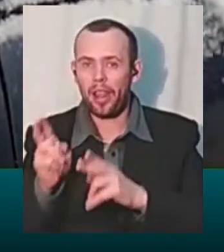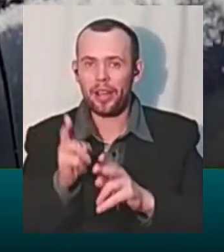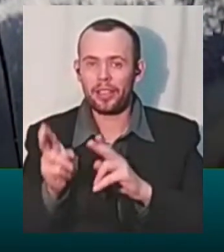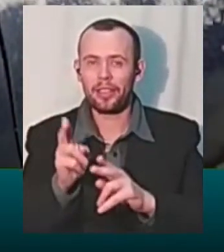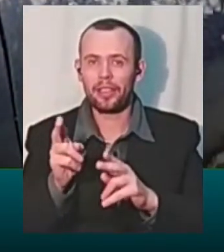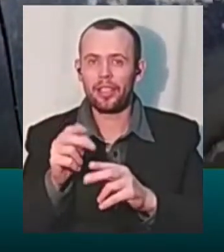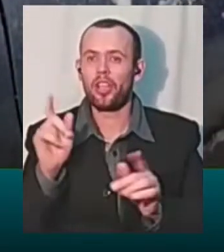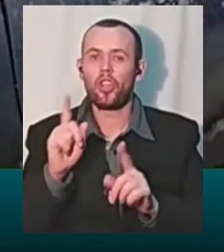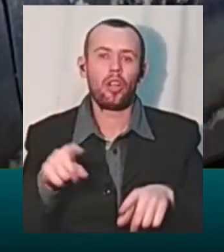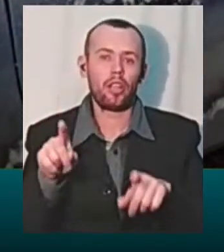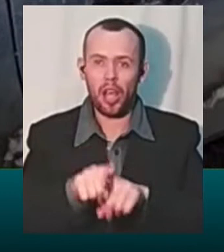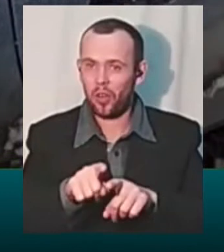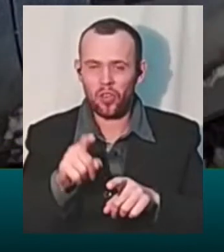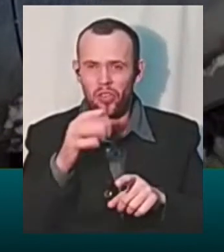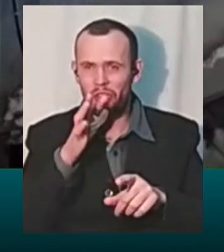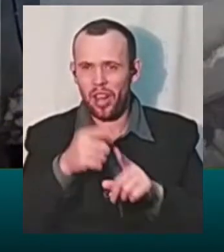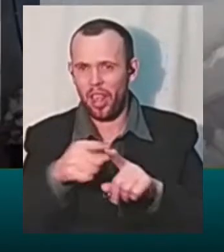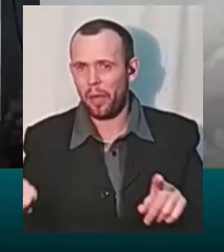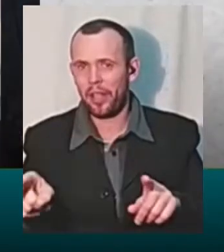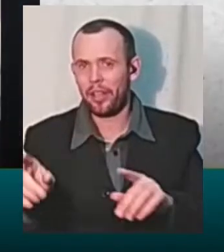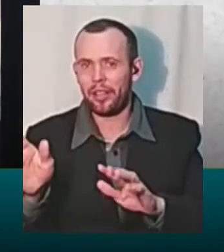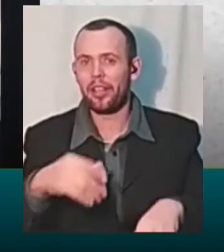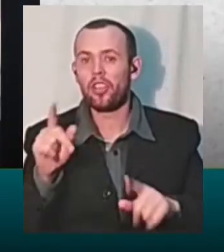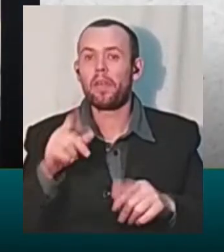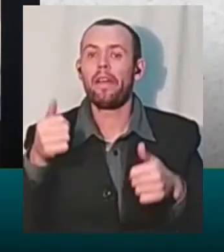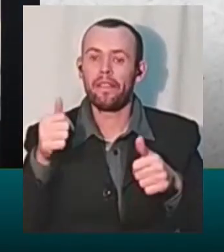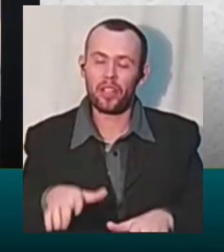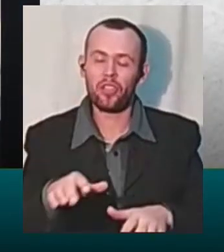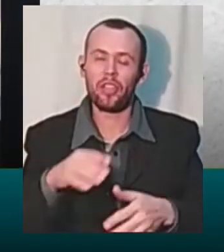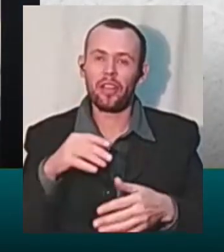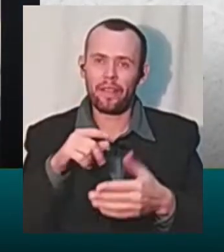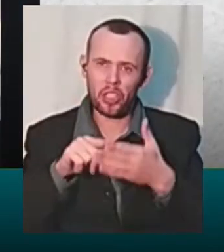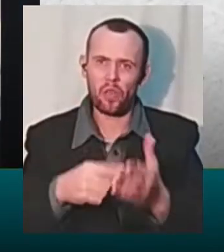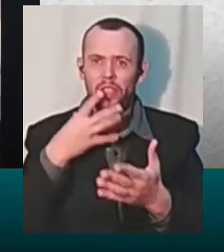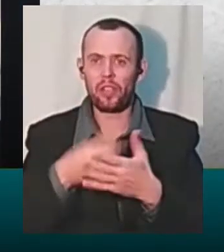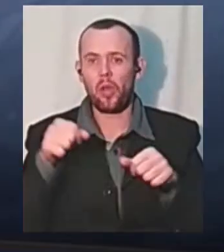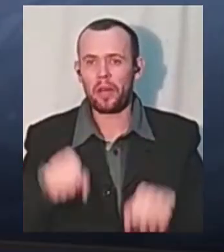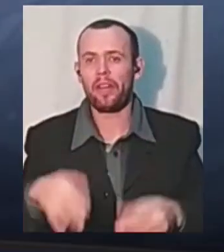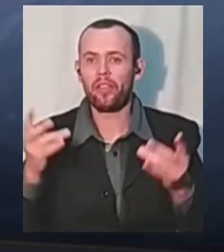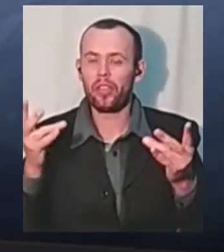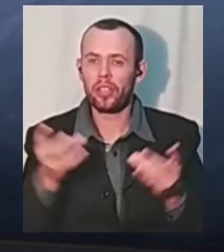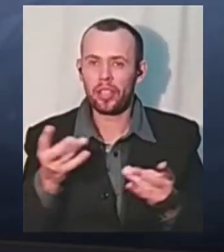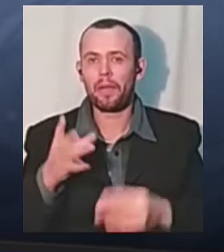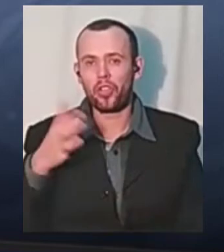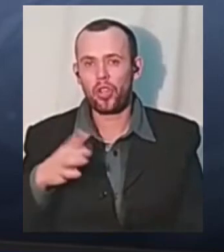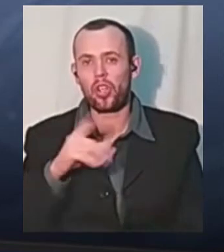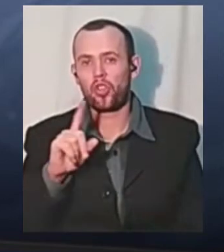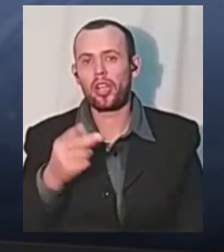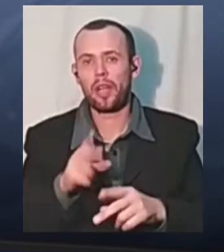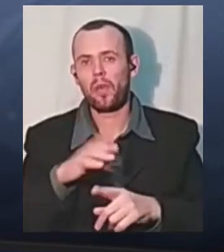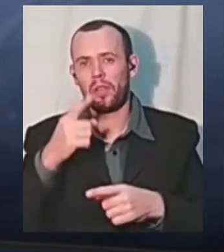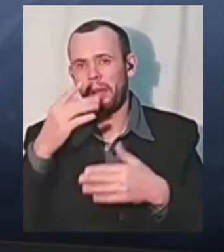також займає якийсь час. Тому, якщо ви вже вирішили відстоювати свої права, то треба чекати, що це буде приблизно там